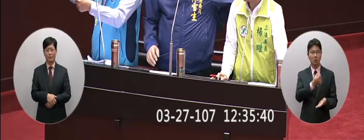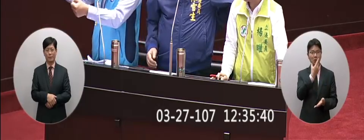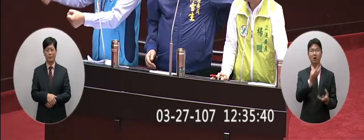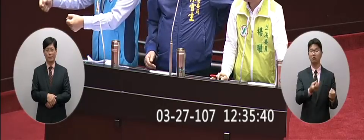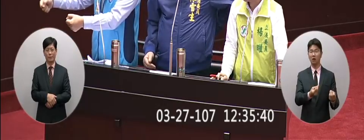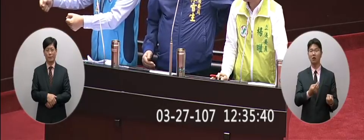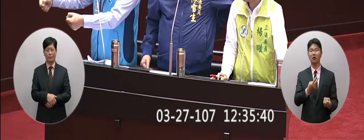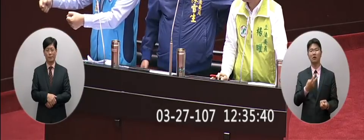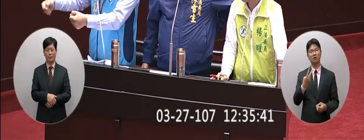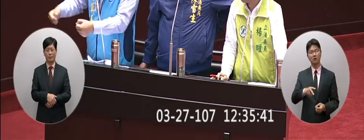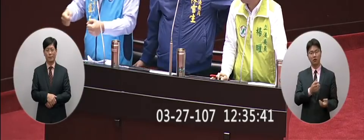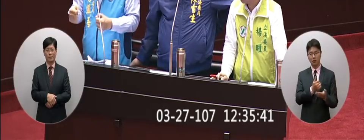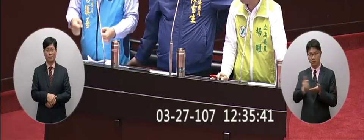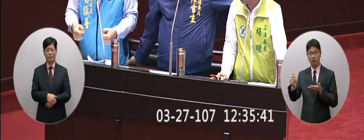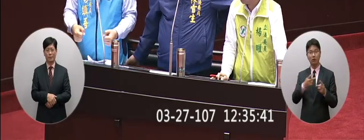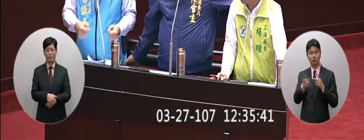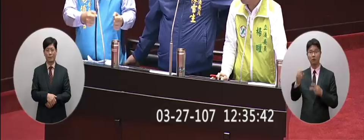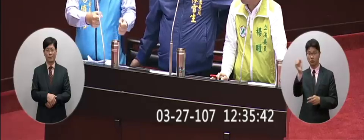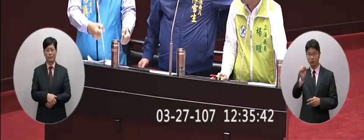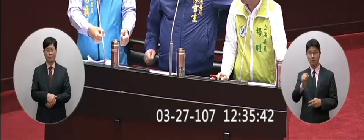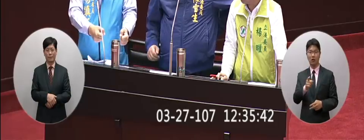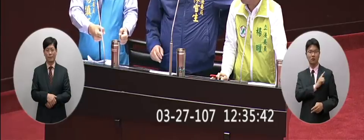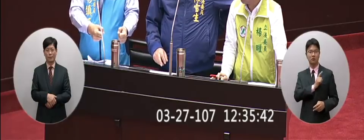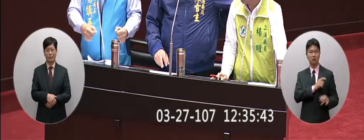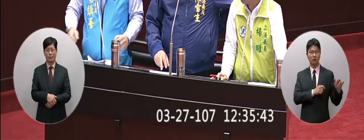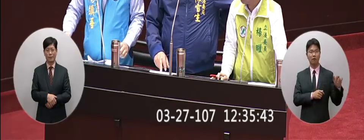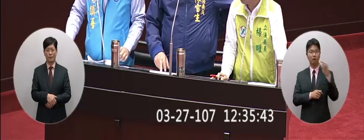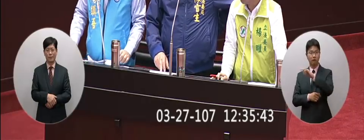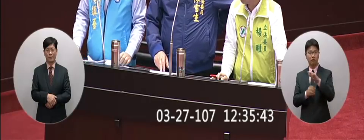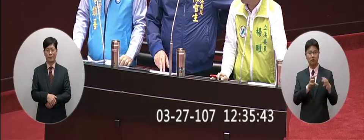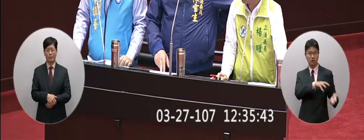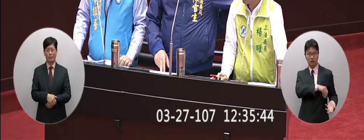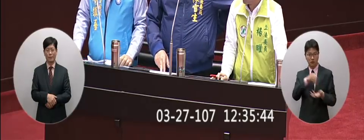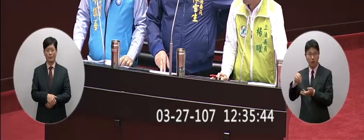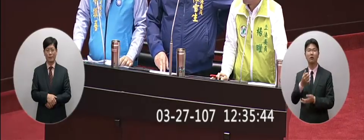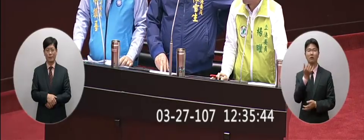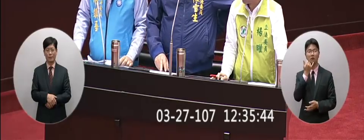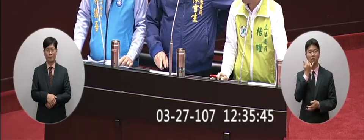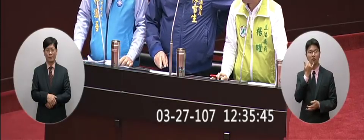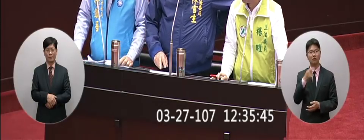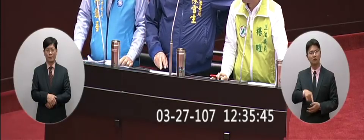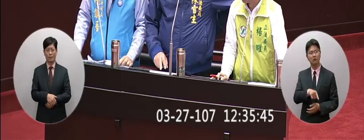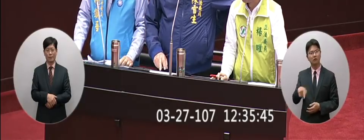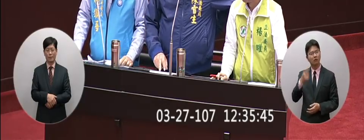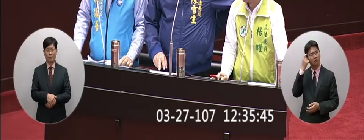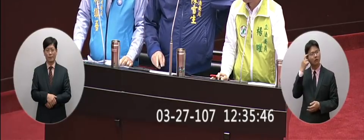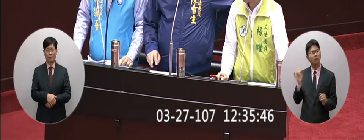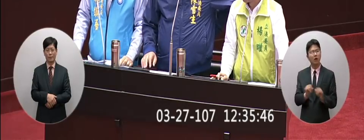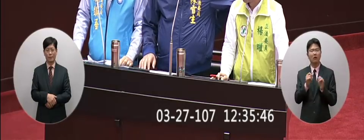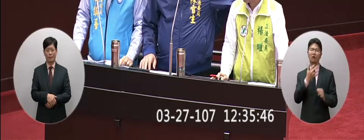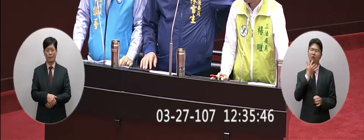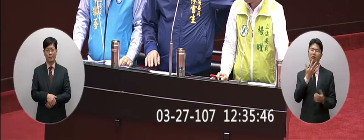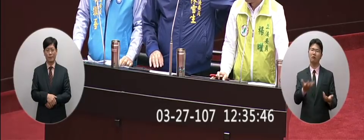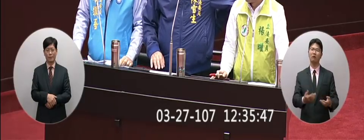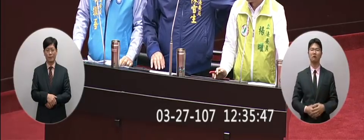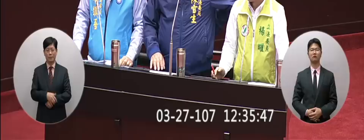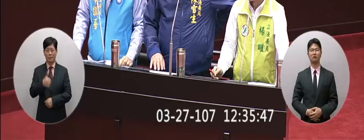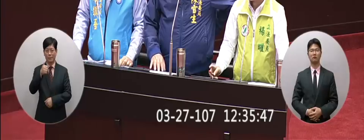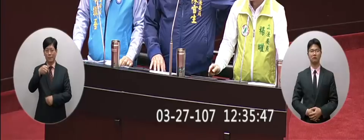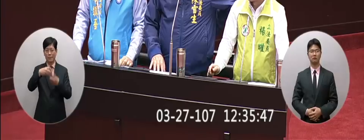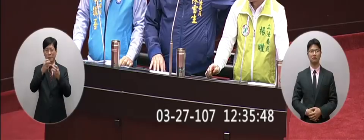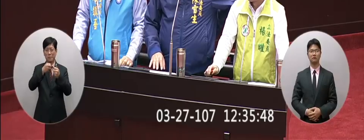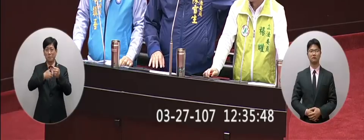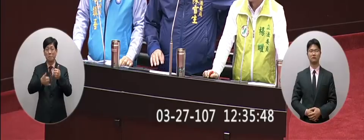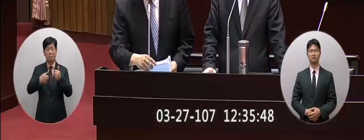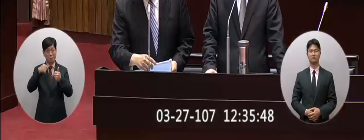飞机，它给你重量管制，邮寄呢原则禁止。您不觉得这是充满矛盾的管制作为吗？ 谢谢杨